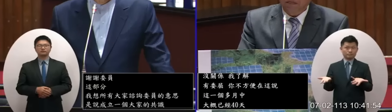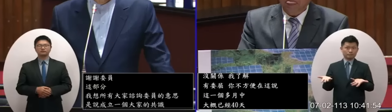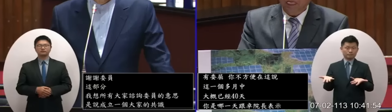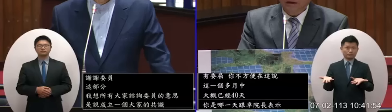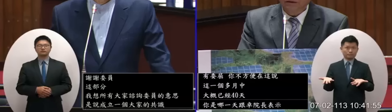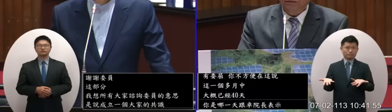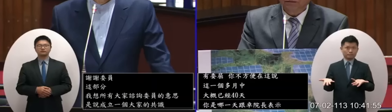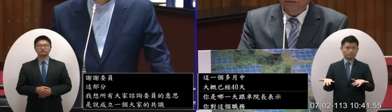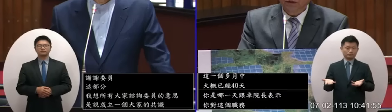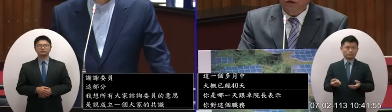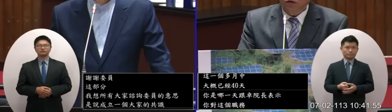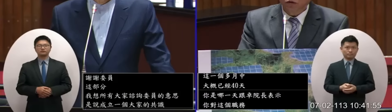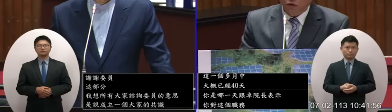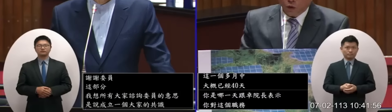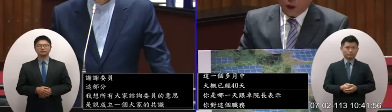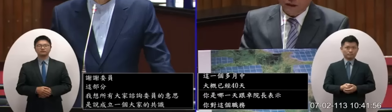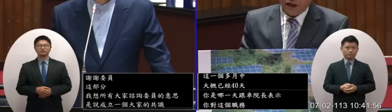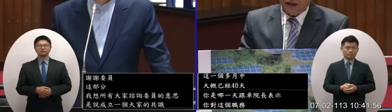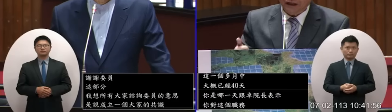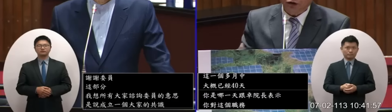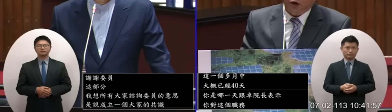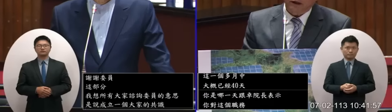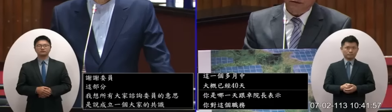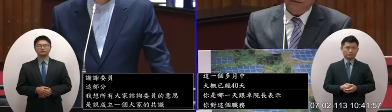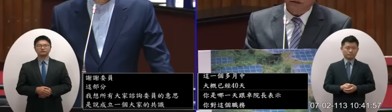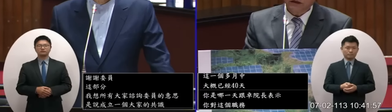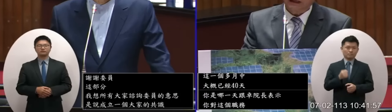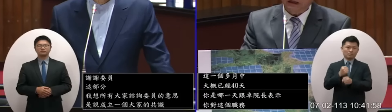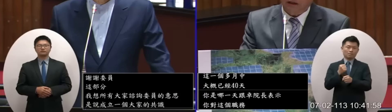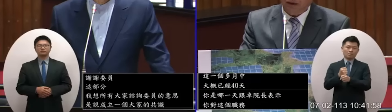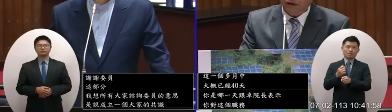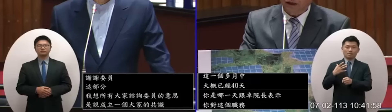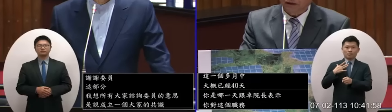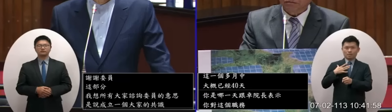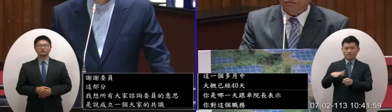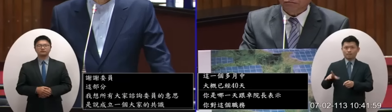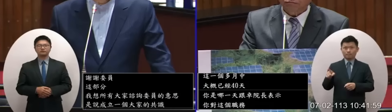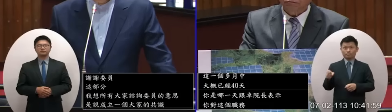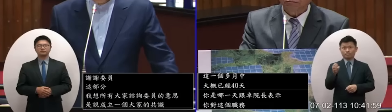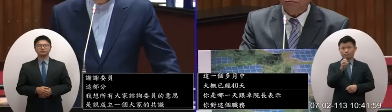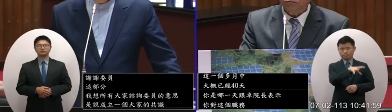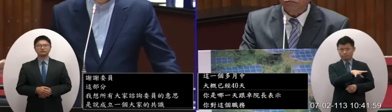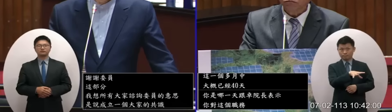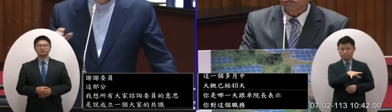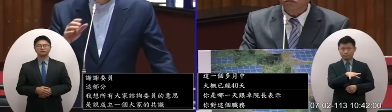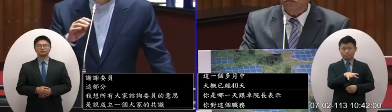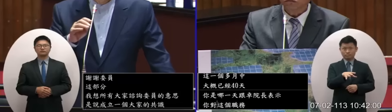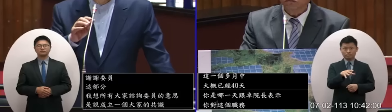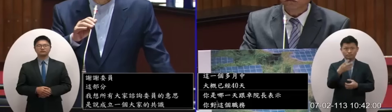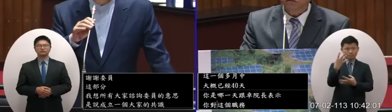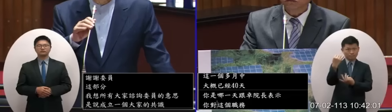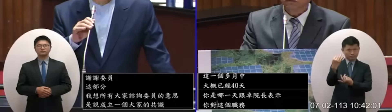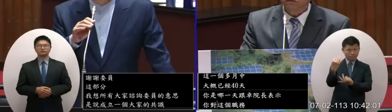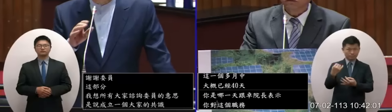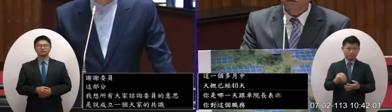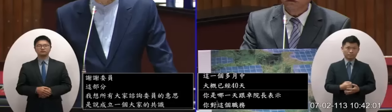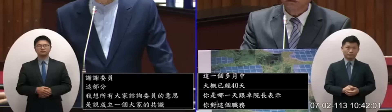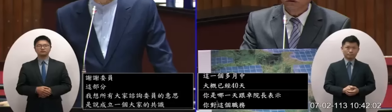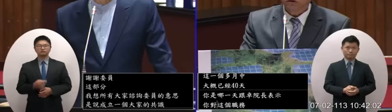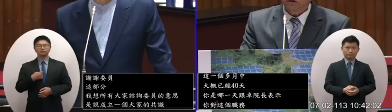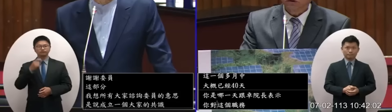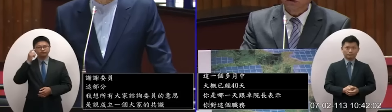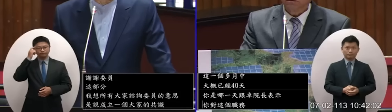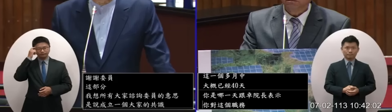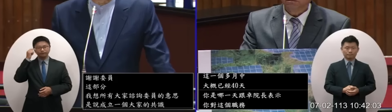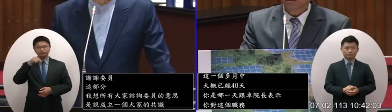哦有关切的想法，你暂时甲表达的。 我想，阮这个团队